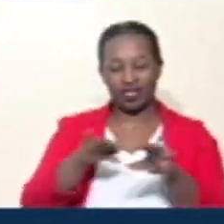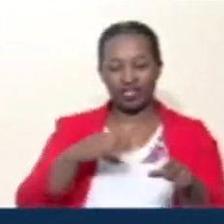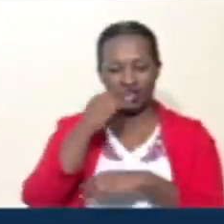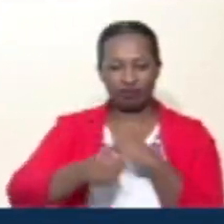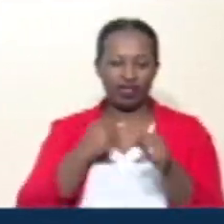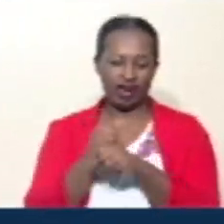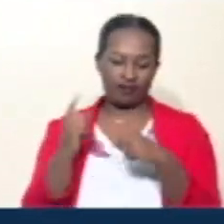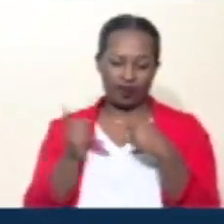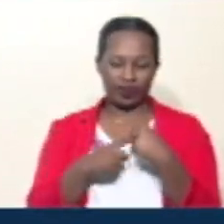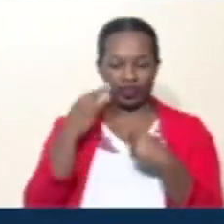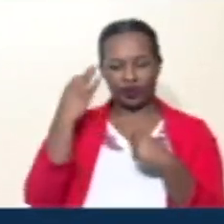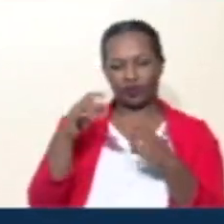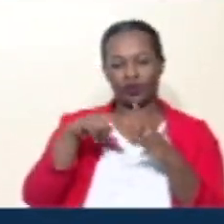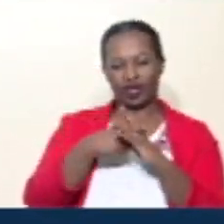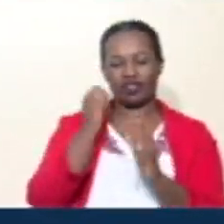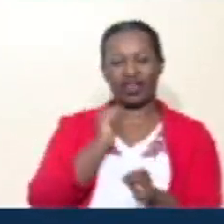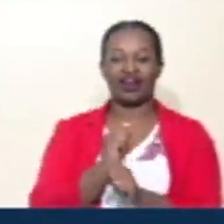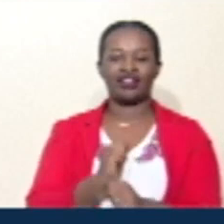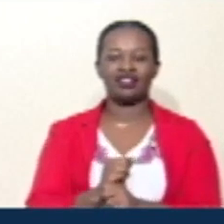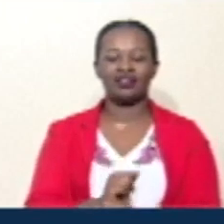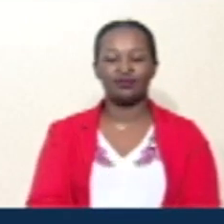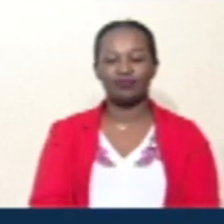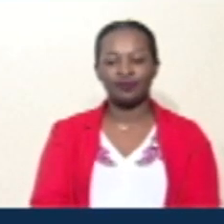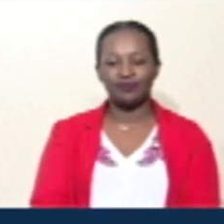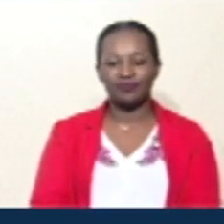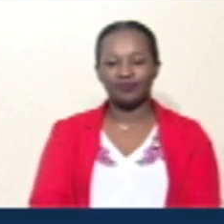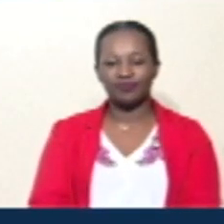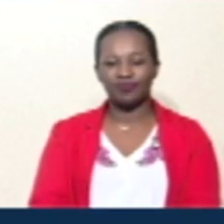63 rutangiye imirimo. Didasi n'Iyibizi mu karere ka Rubavu.